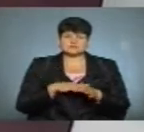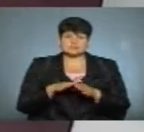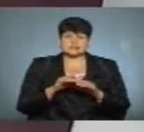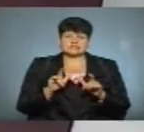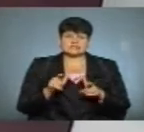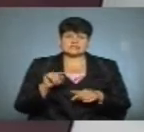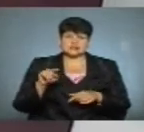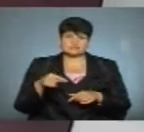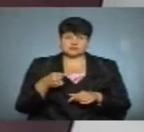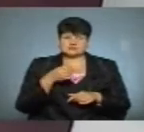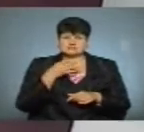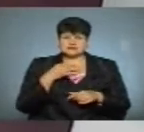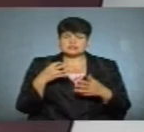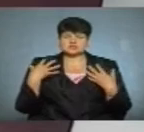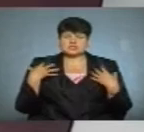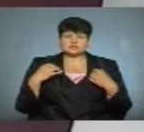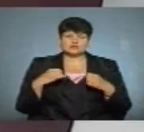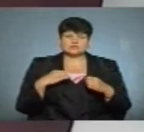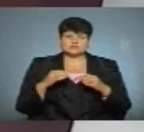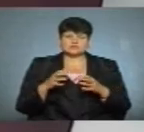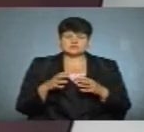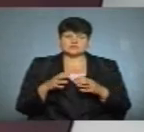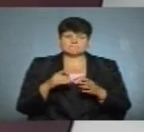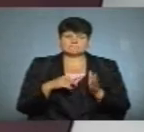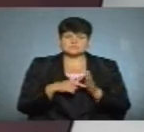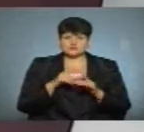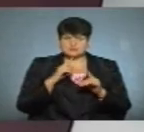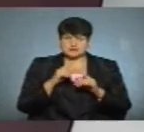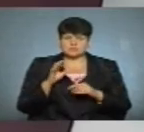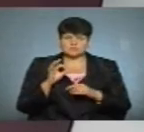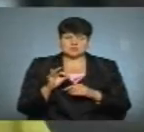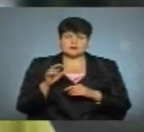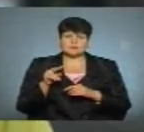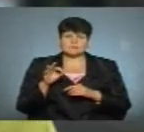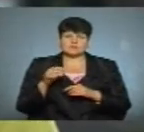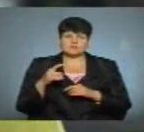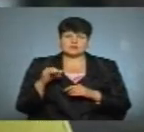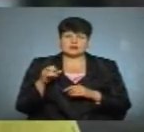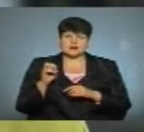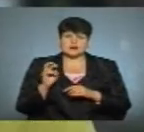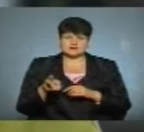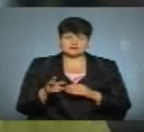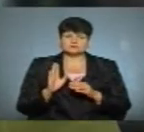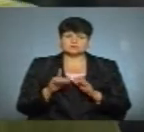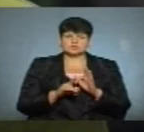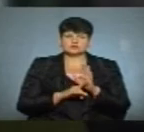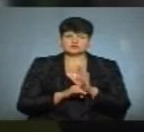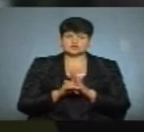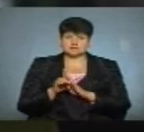карантинних вимог. Про це розповіла начальниця управління освіти міськради Ольга Пухиляк. Буде починатися